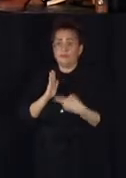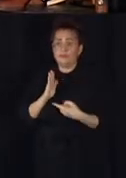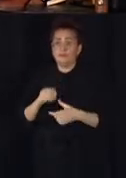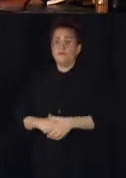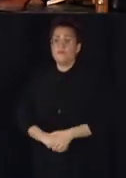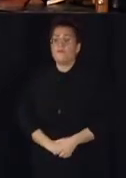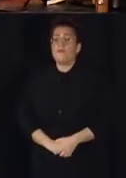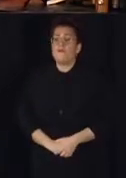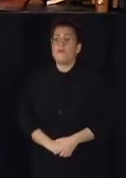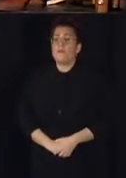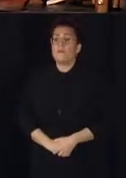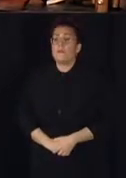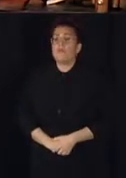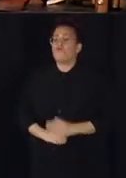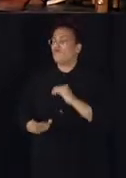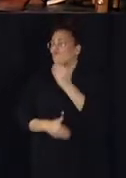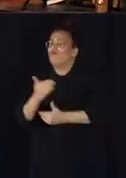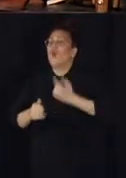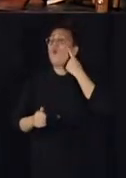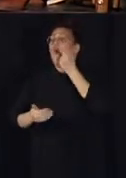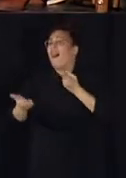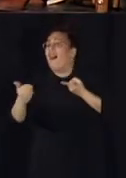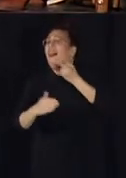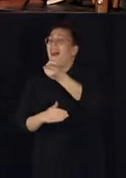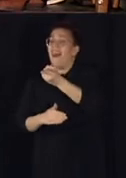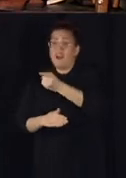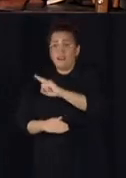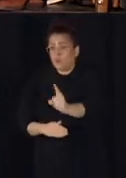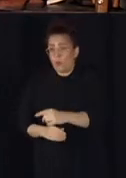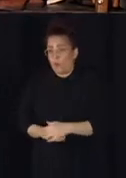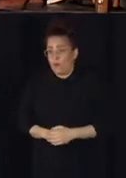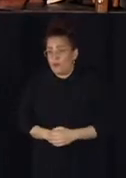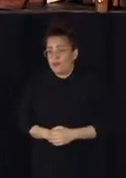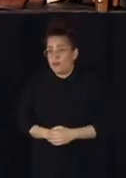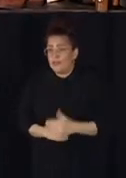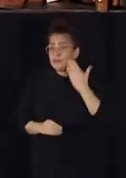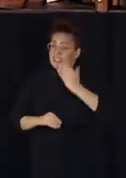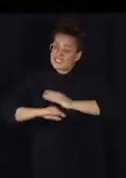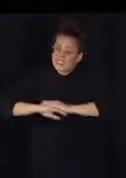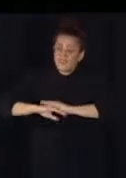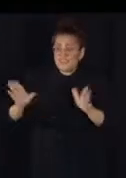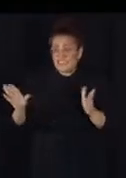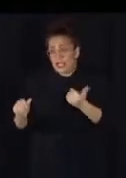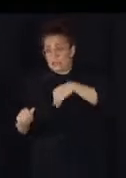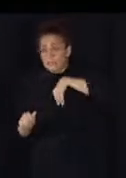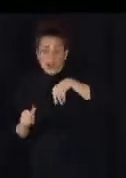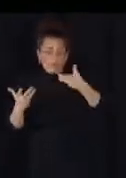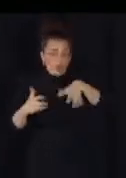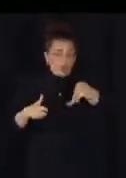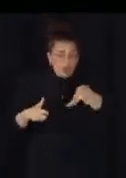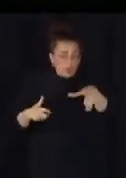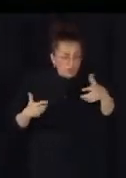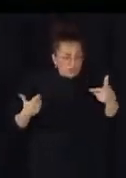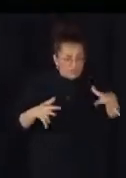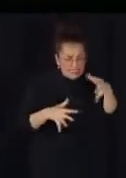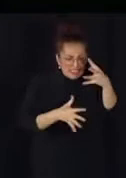Il existe un point de non-retour, quand toutes les ressources auront été épuisées, quand les énergies